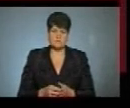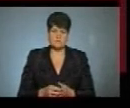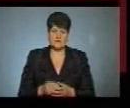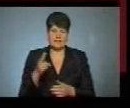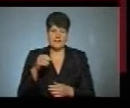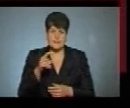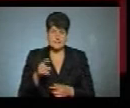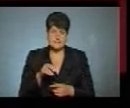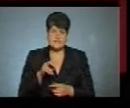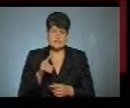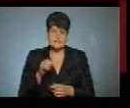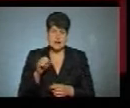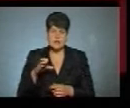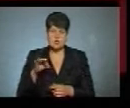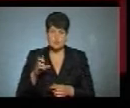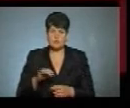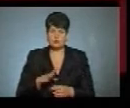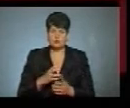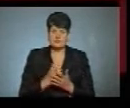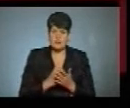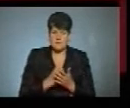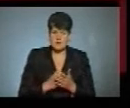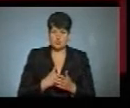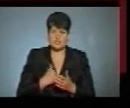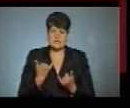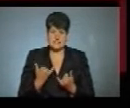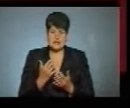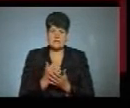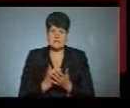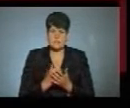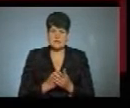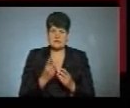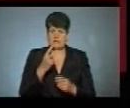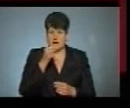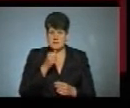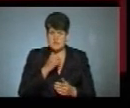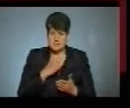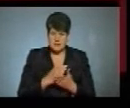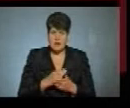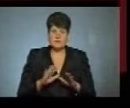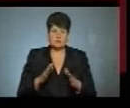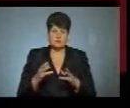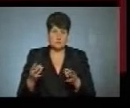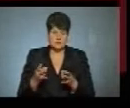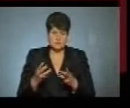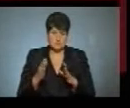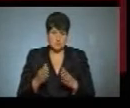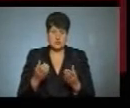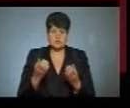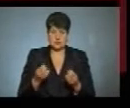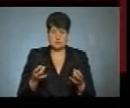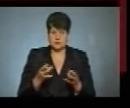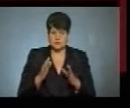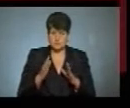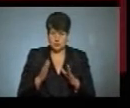держзасоби, щоб у нас був запас, бо у нас зараз запас на даний час на 2 місяці. При потребі, якщо буде потрібно, я говорив